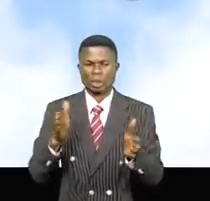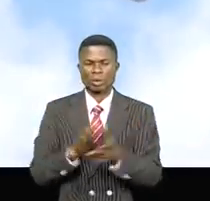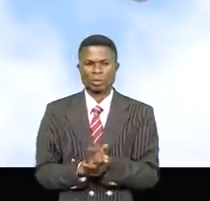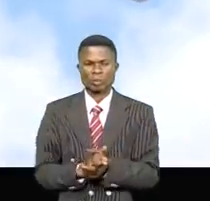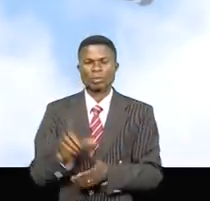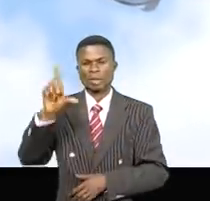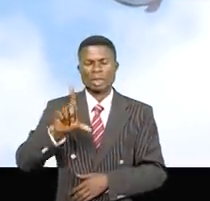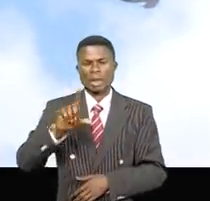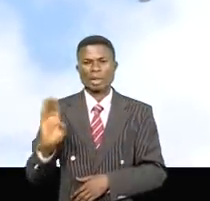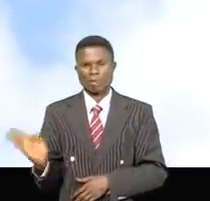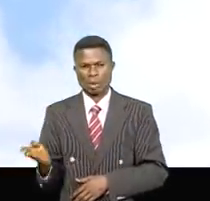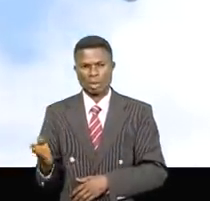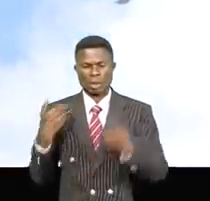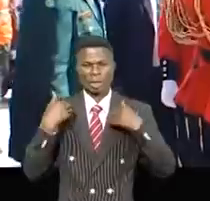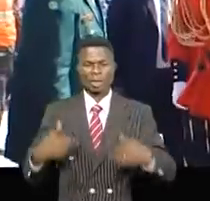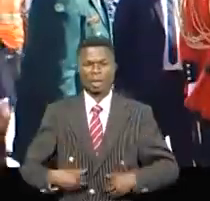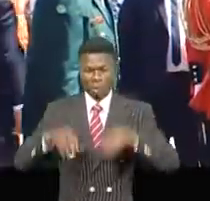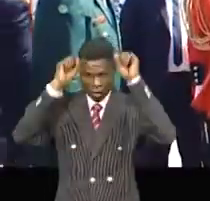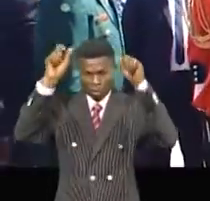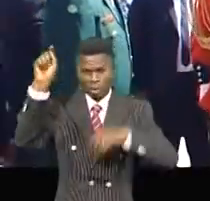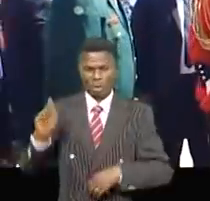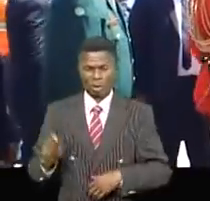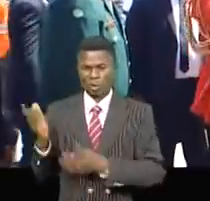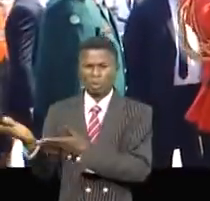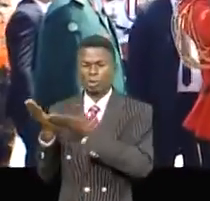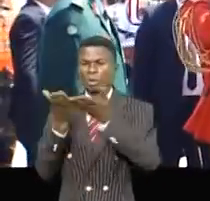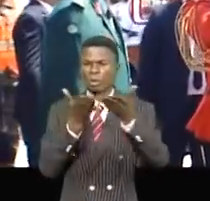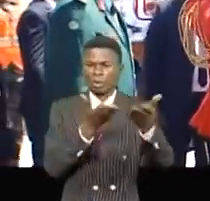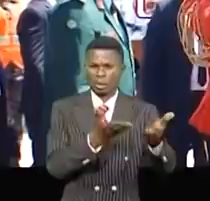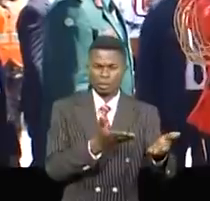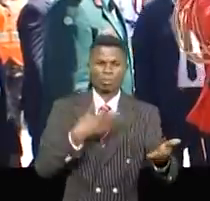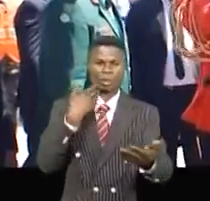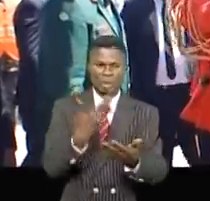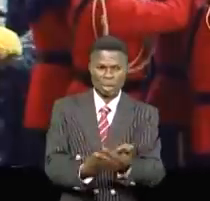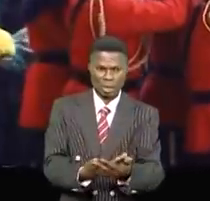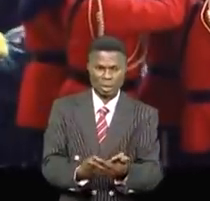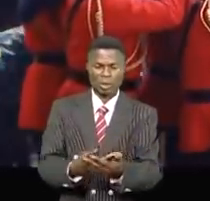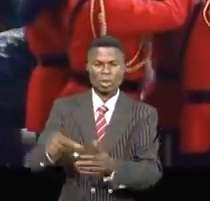C'est lundi matin, la dépouille mortelle du président tanzanien John Pombe Magufuli a fait les derniers